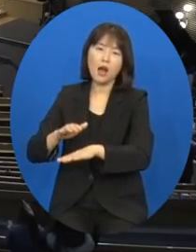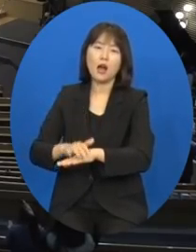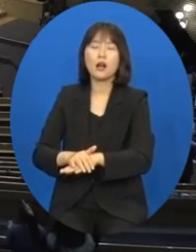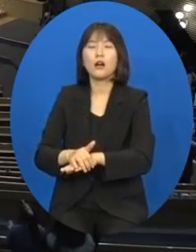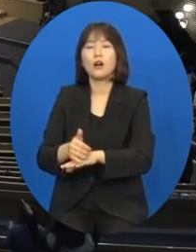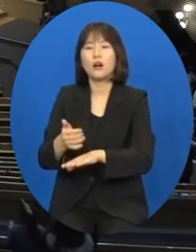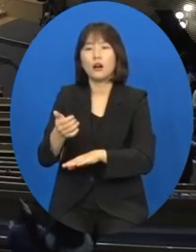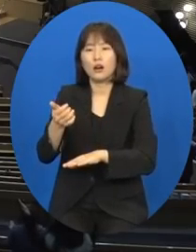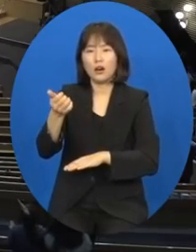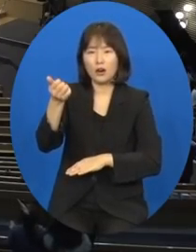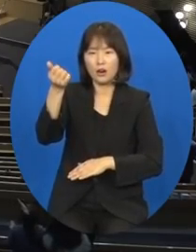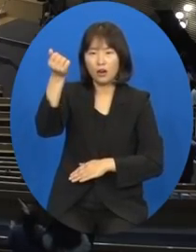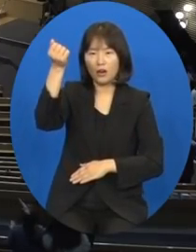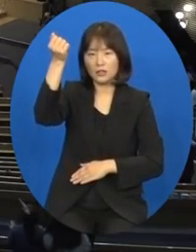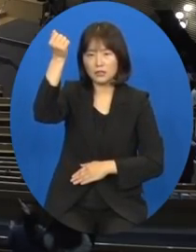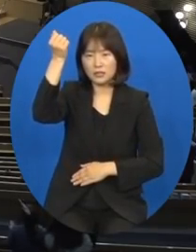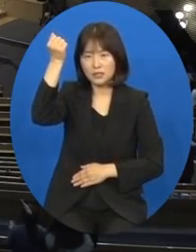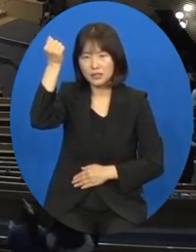or